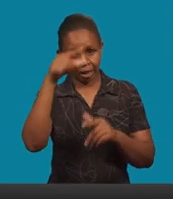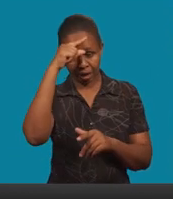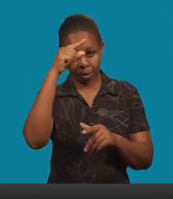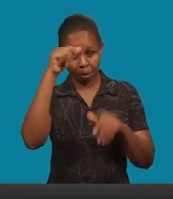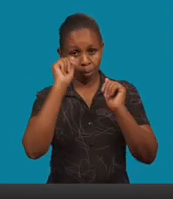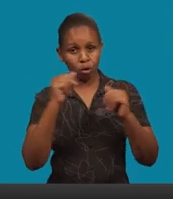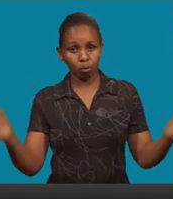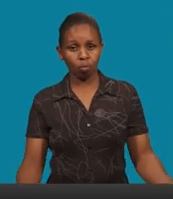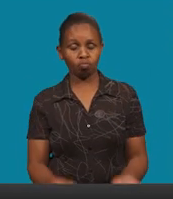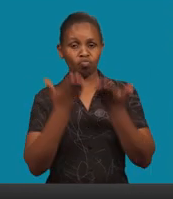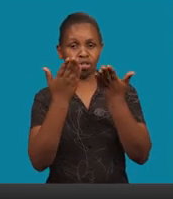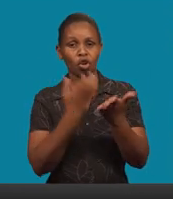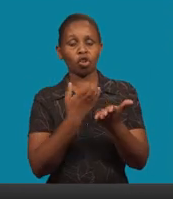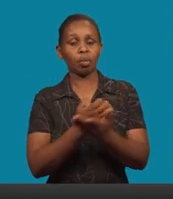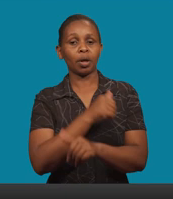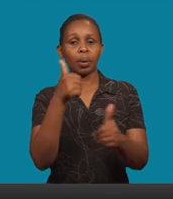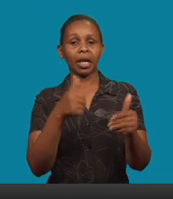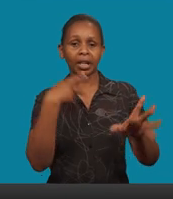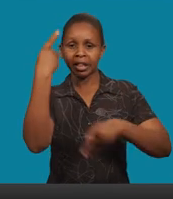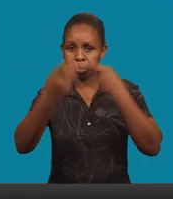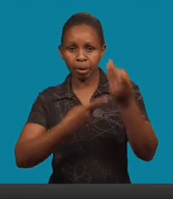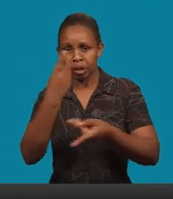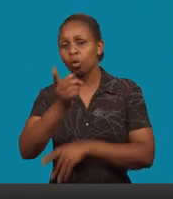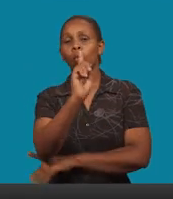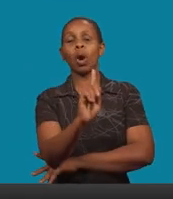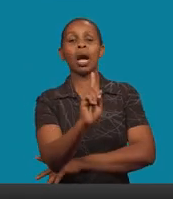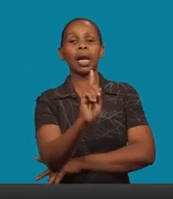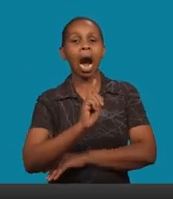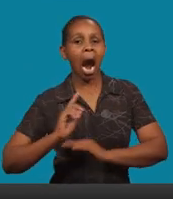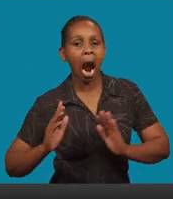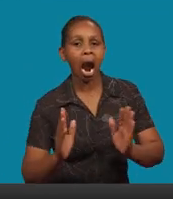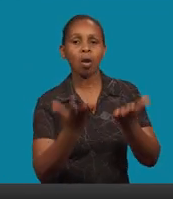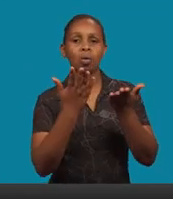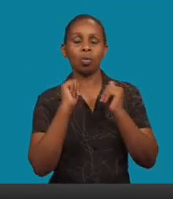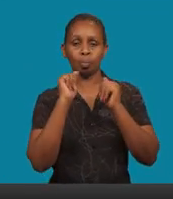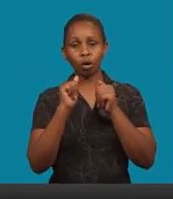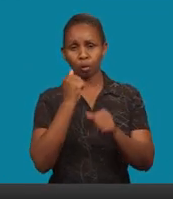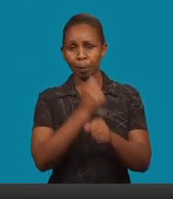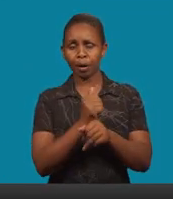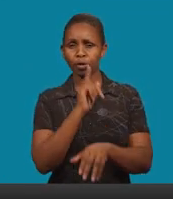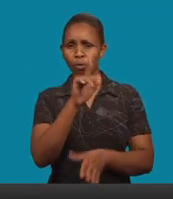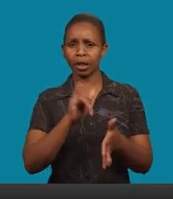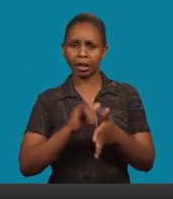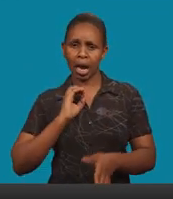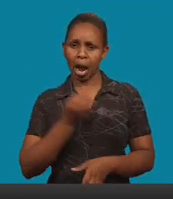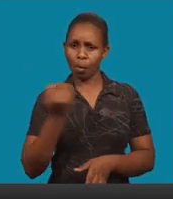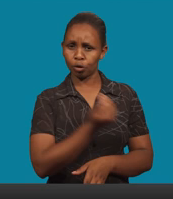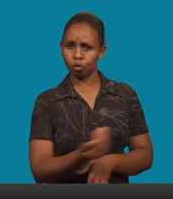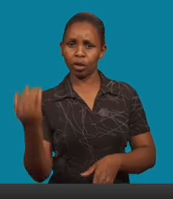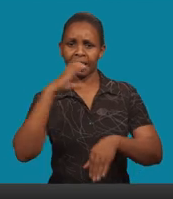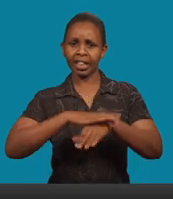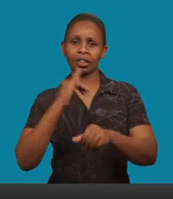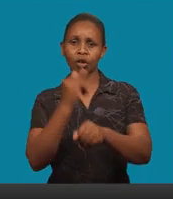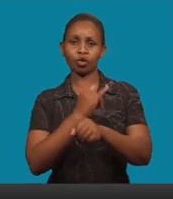serikali iweze kutekeleza miradi ya kuinua uchumi kikamilifu. Jadala ni moja, ni vipi tutahakikisha ya